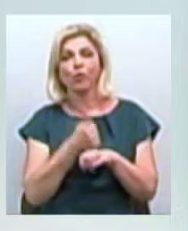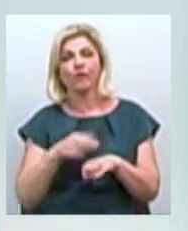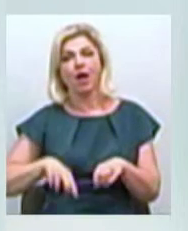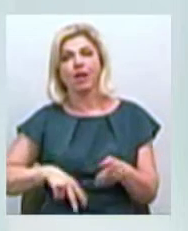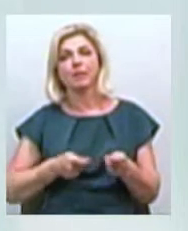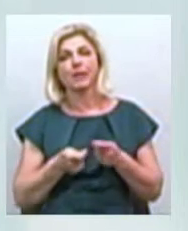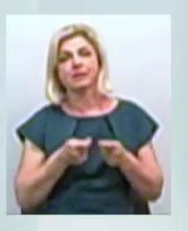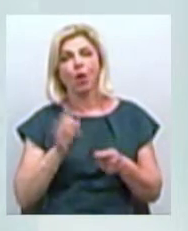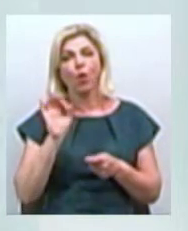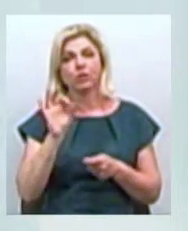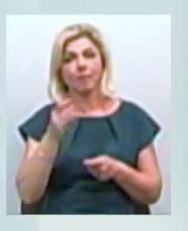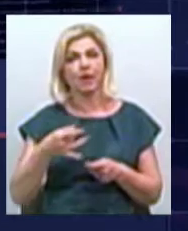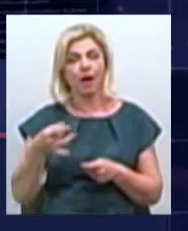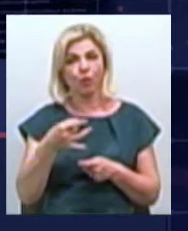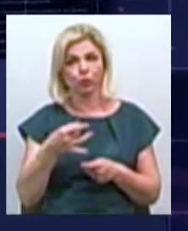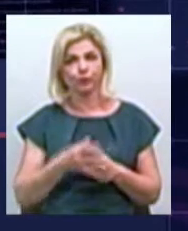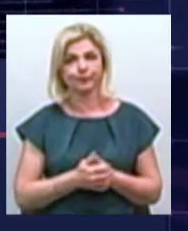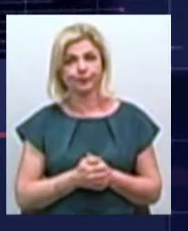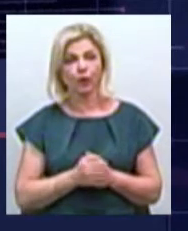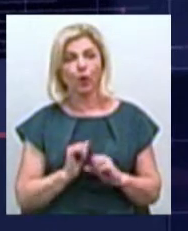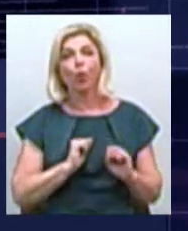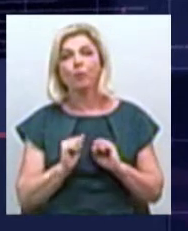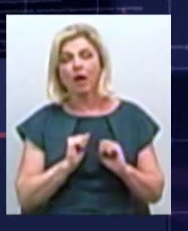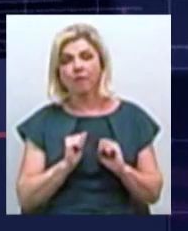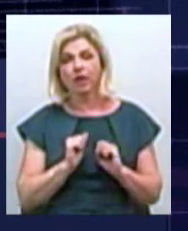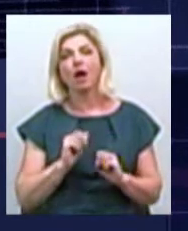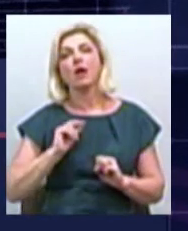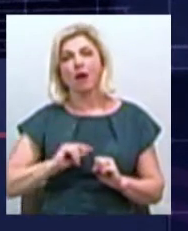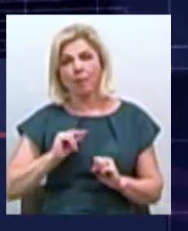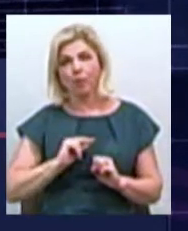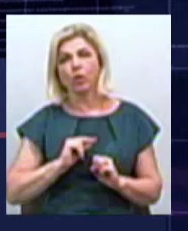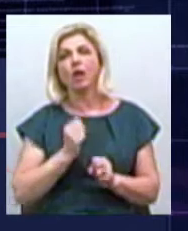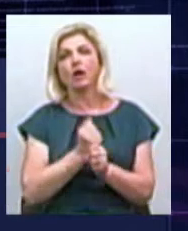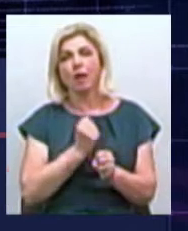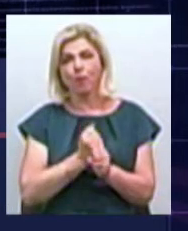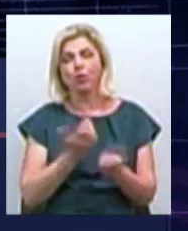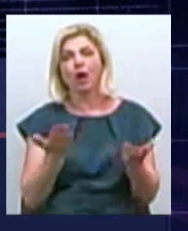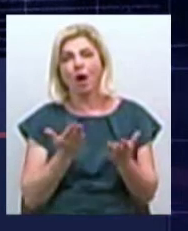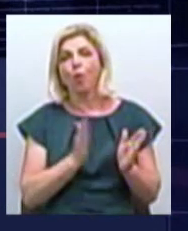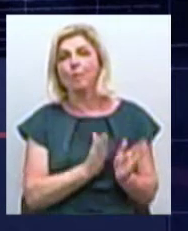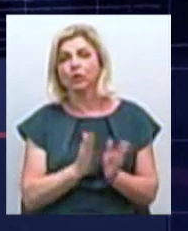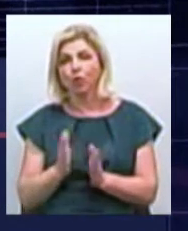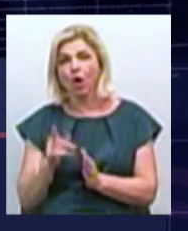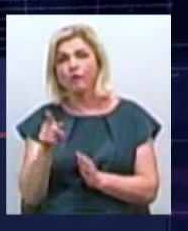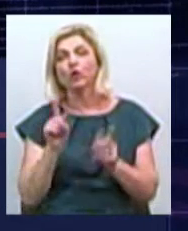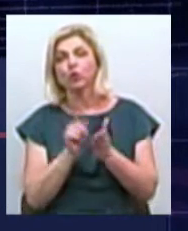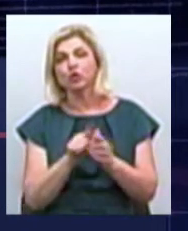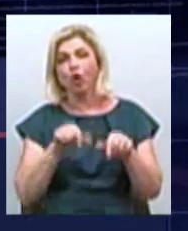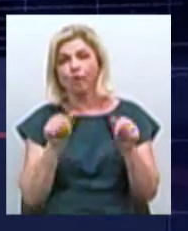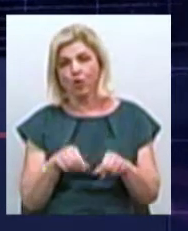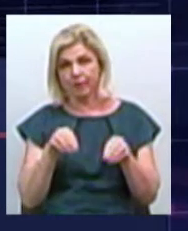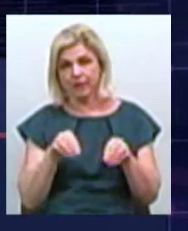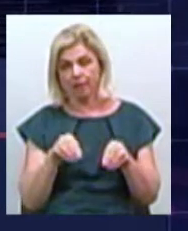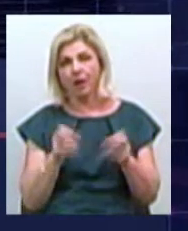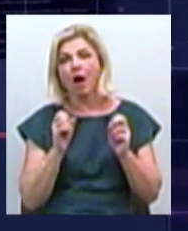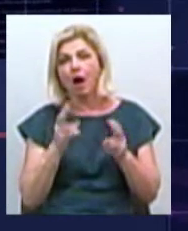корабельного району Олександром Гвозденком. Управління комунальних відпрацювало якусь методику. Вони мають оформити цю землю. Якимось чином